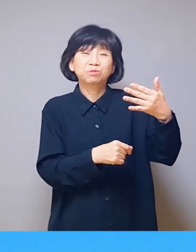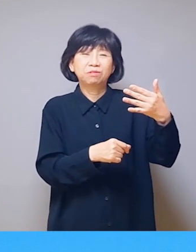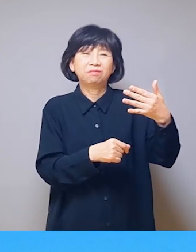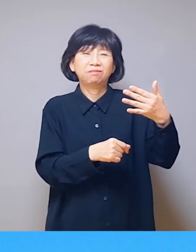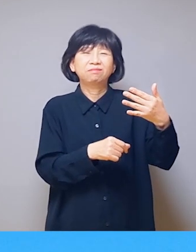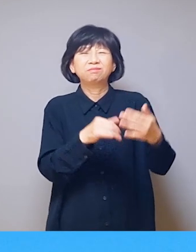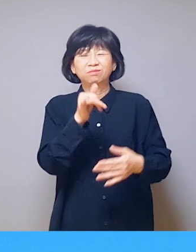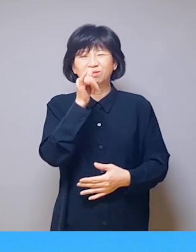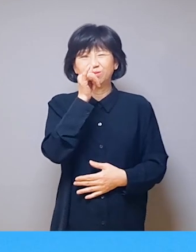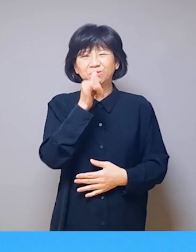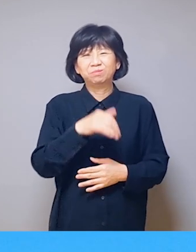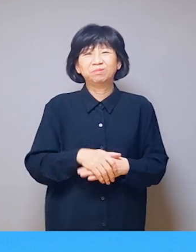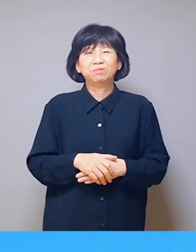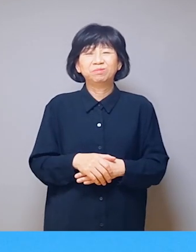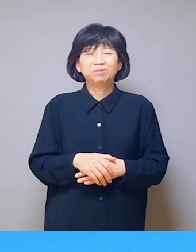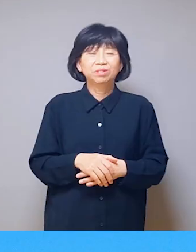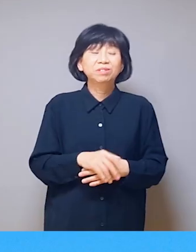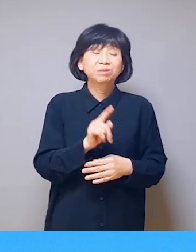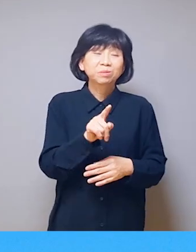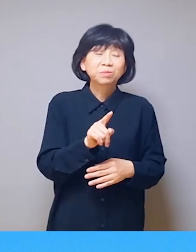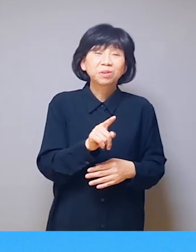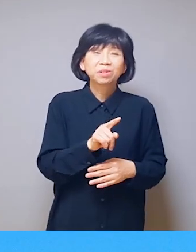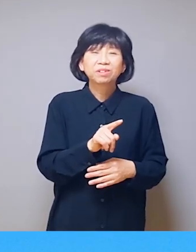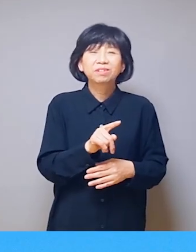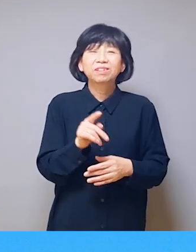내려놓는 거예요. 하나님께 맡기는 거죠.